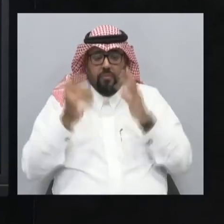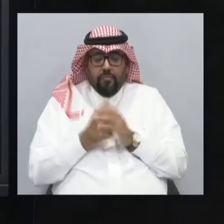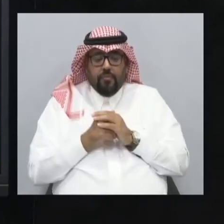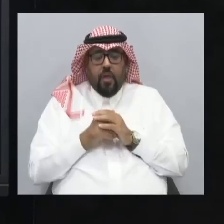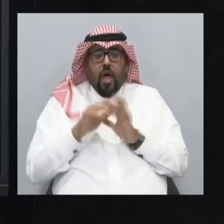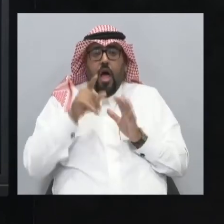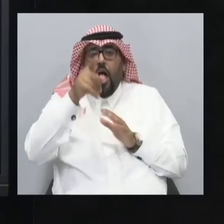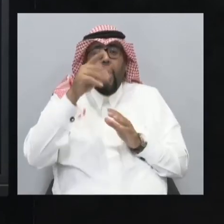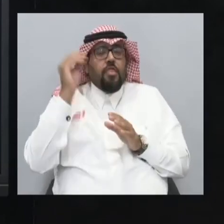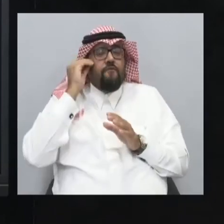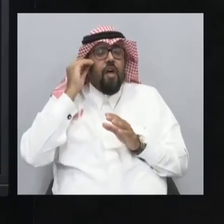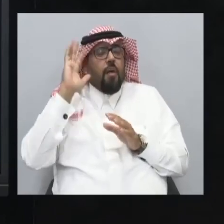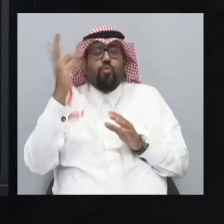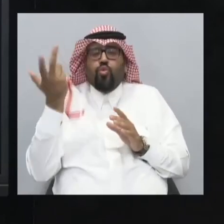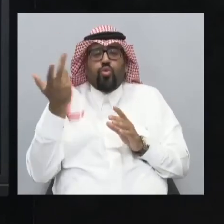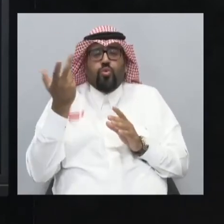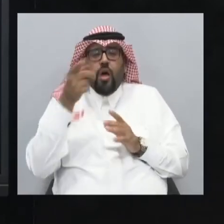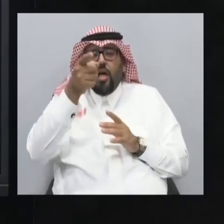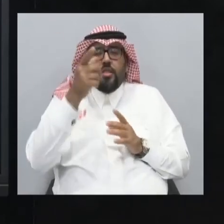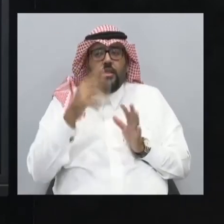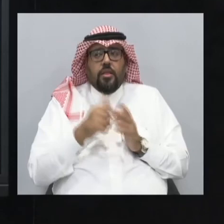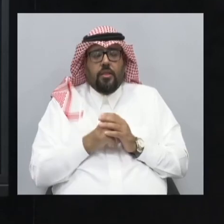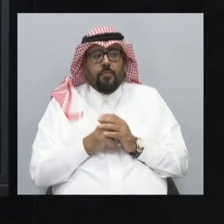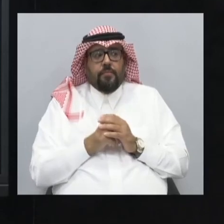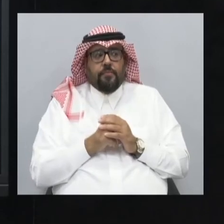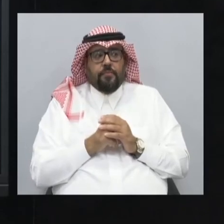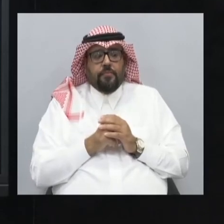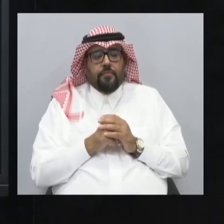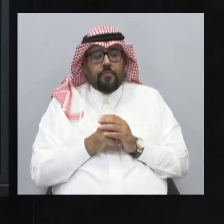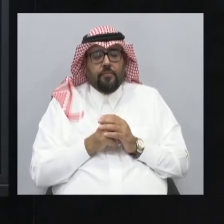ماذا فهمت أصلا من هذه الطريقة؟ هذا هو المغزى، ماذا فهمت من هذه الطريقة؟